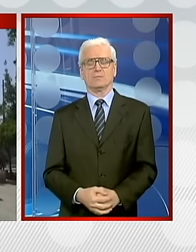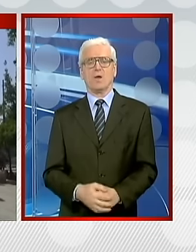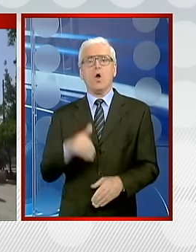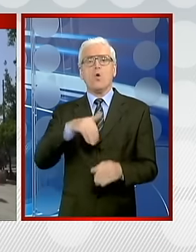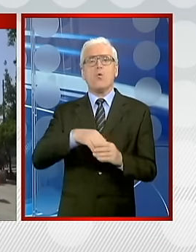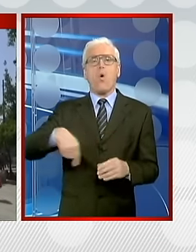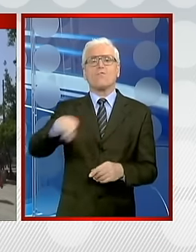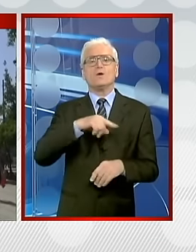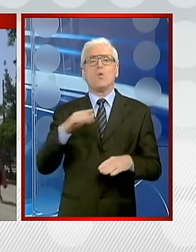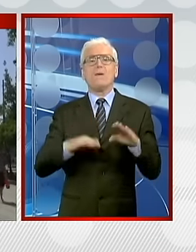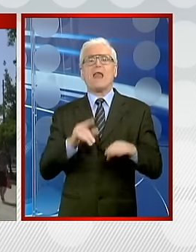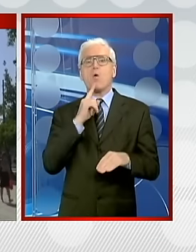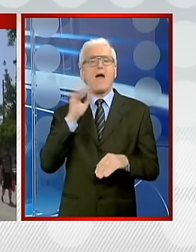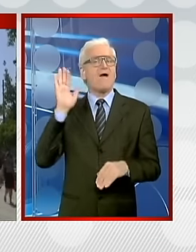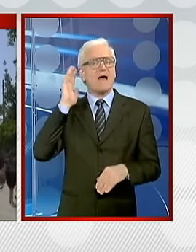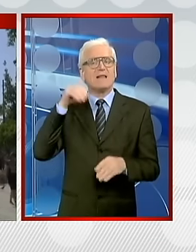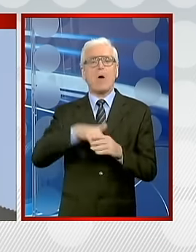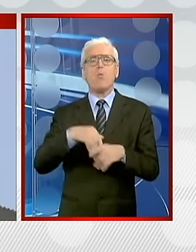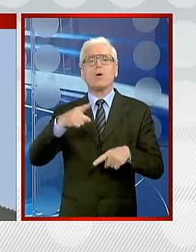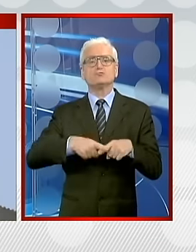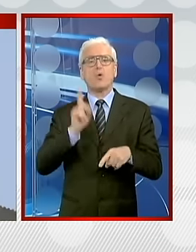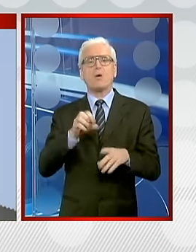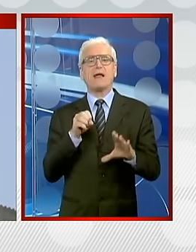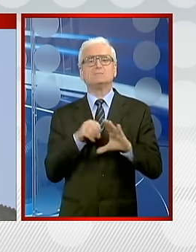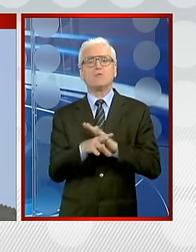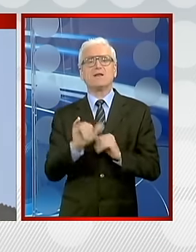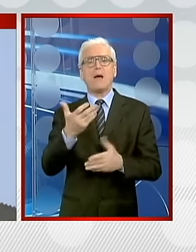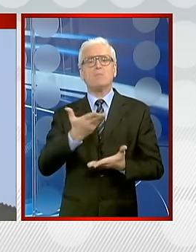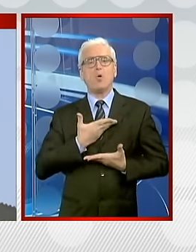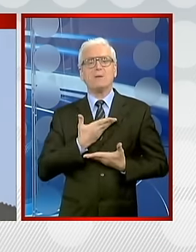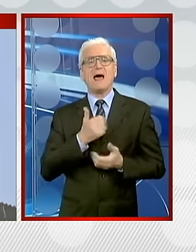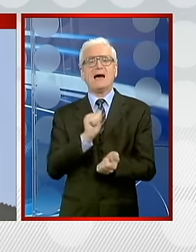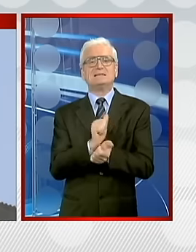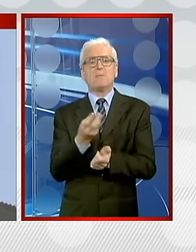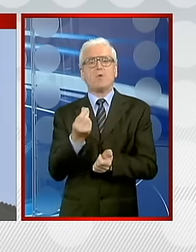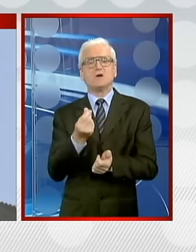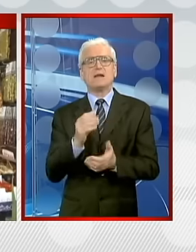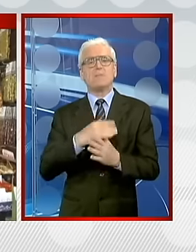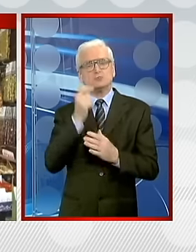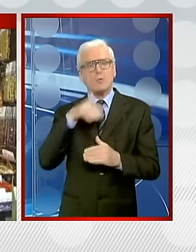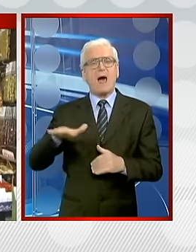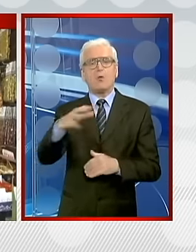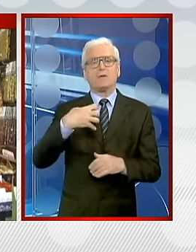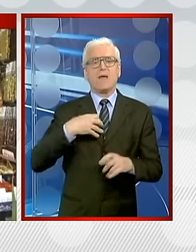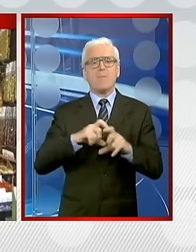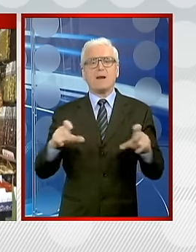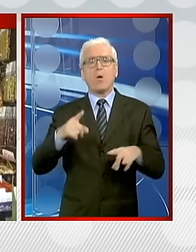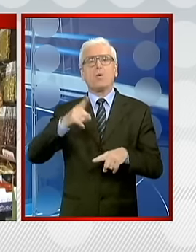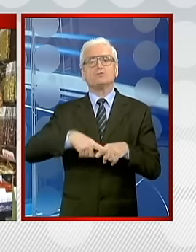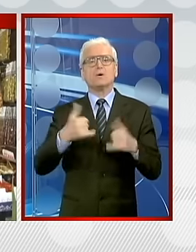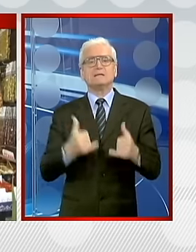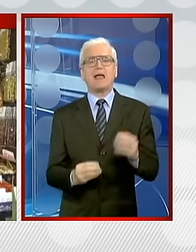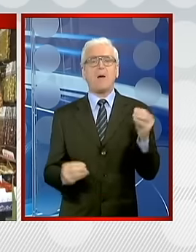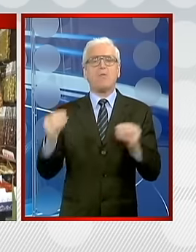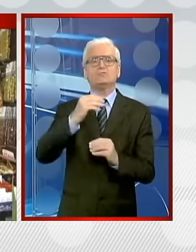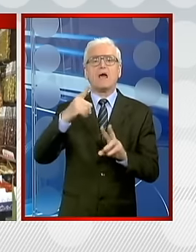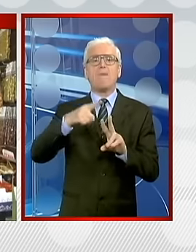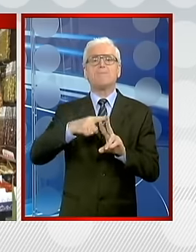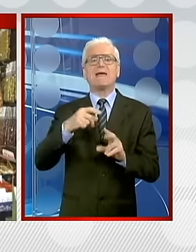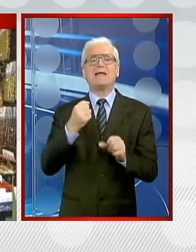U okviru mera koje vlada u Atini mora da sprovede da bi dobila zajam međunarodnih kreditora u Grčkoj je od danas povećan PDV